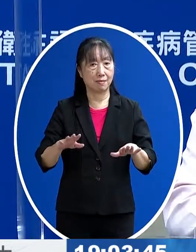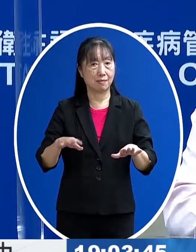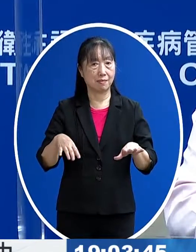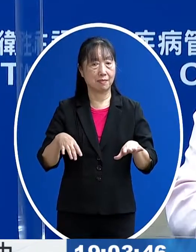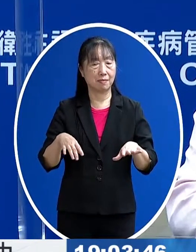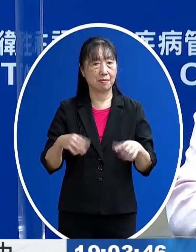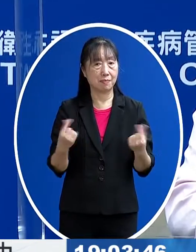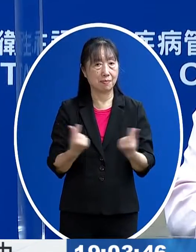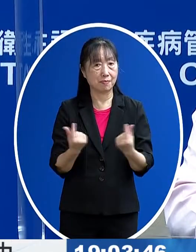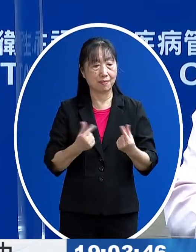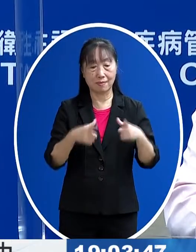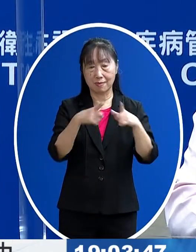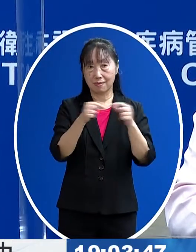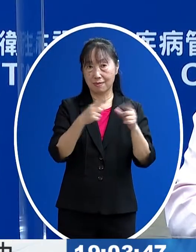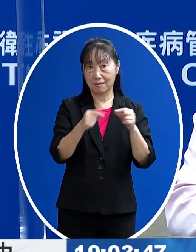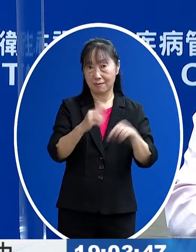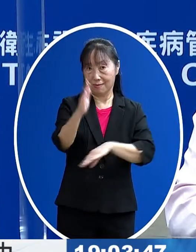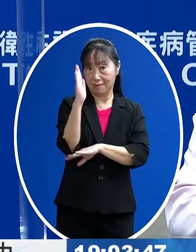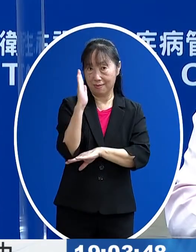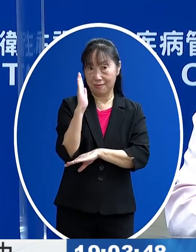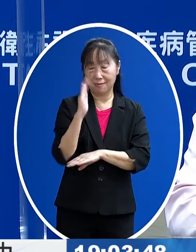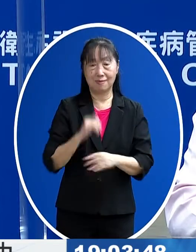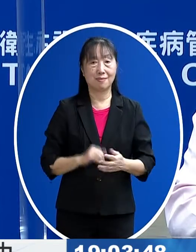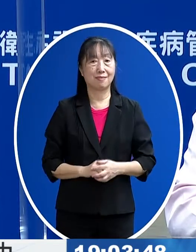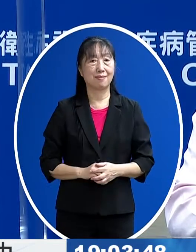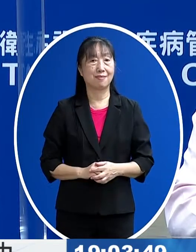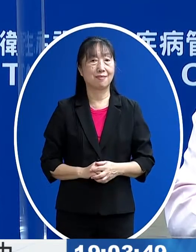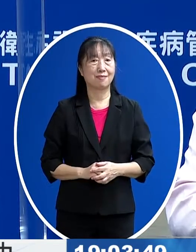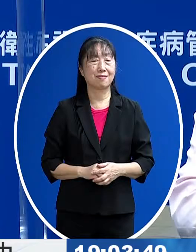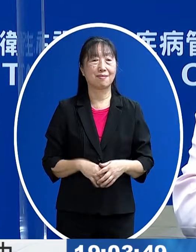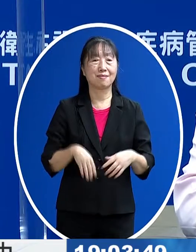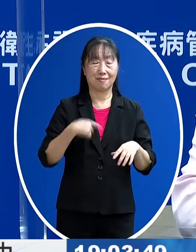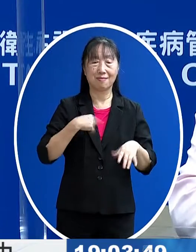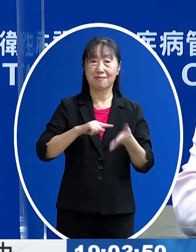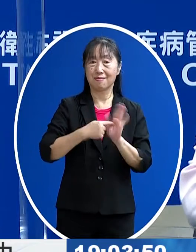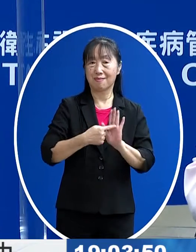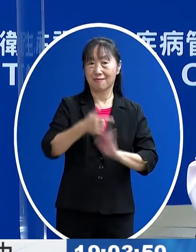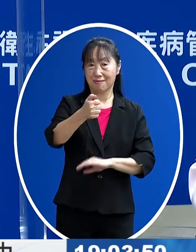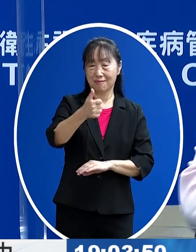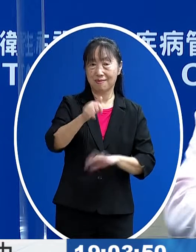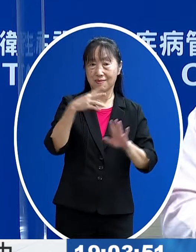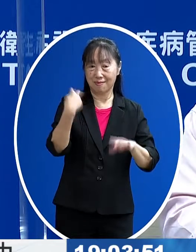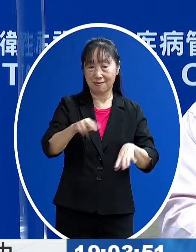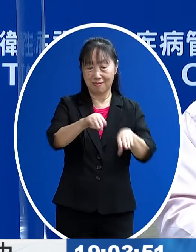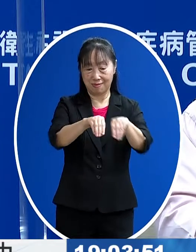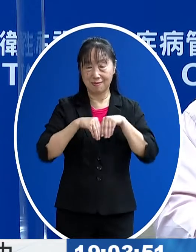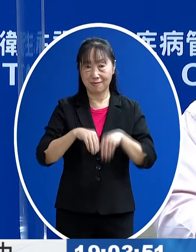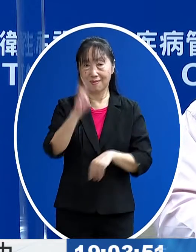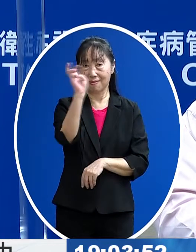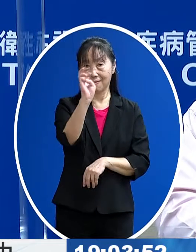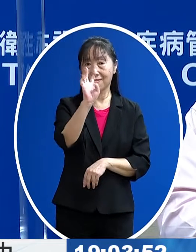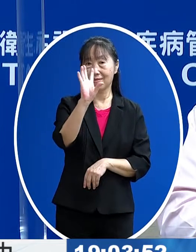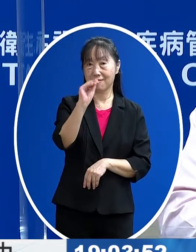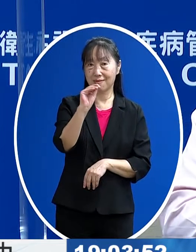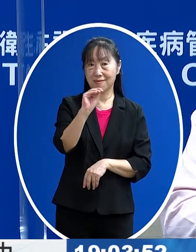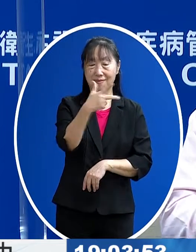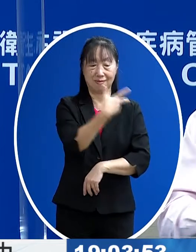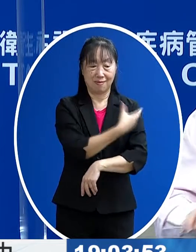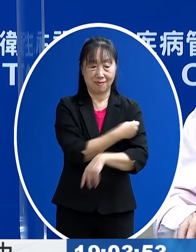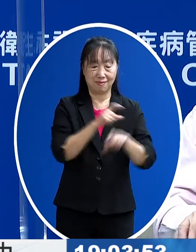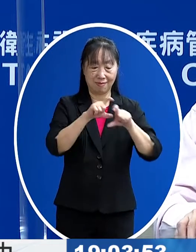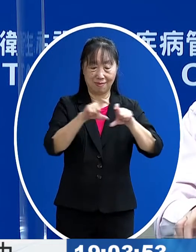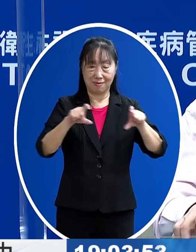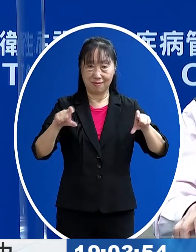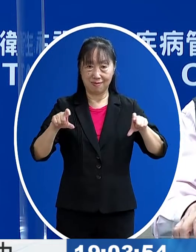向这个日本政府哈来表达我们的感谢哈，他在提供了我们30万剂哈的是的